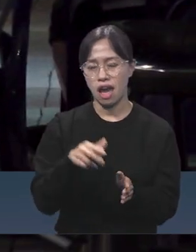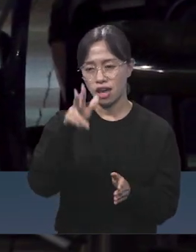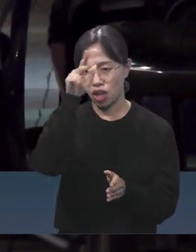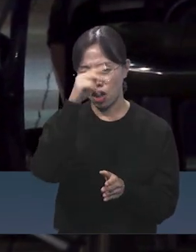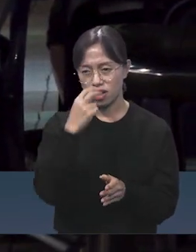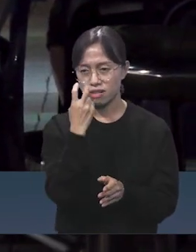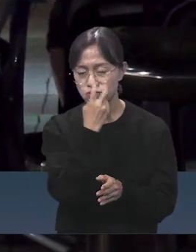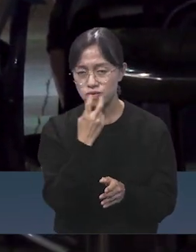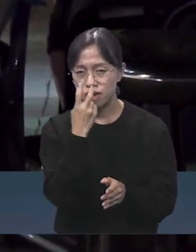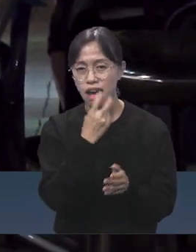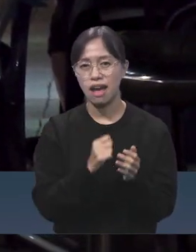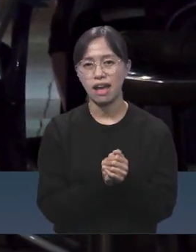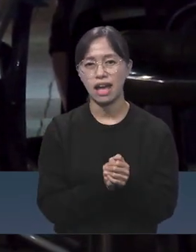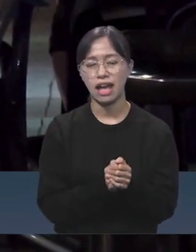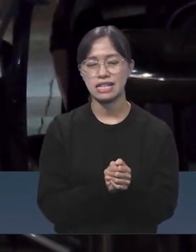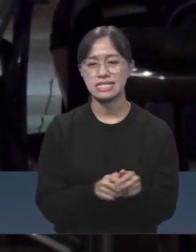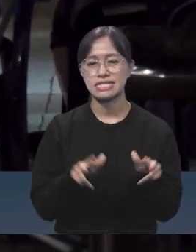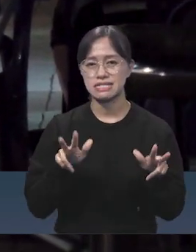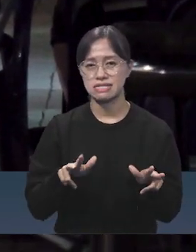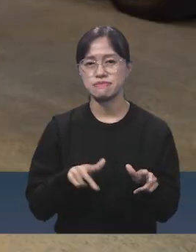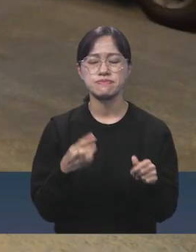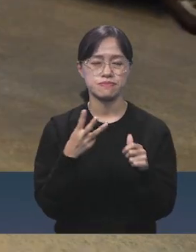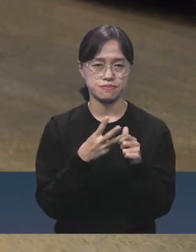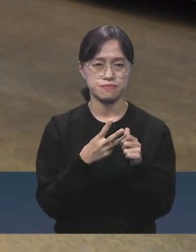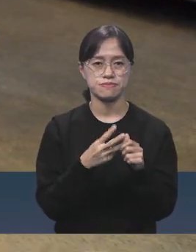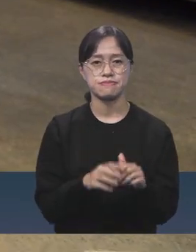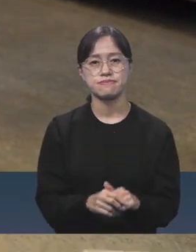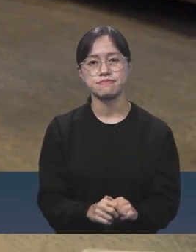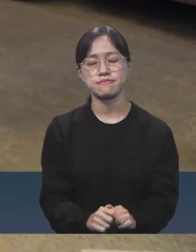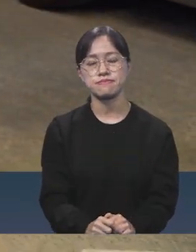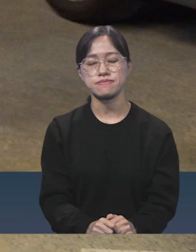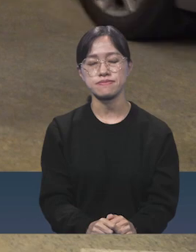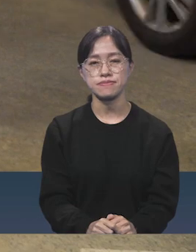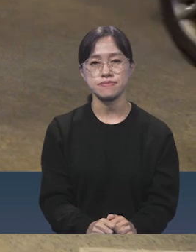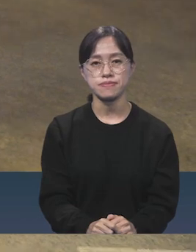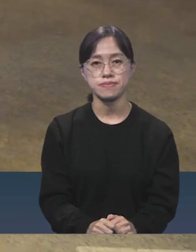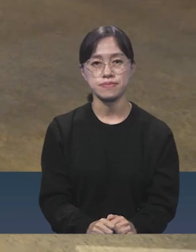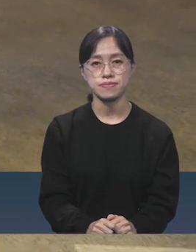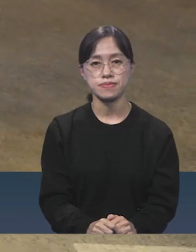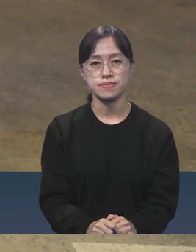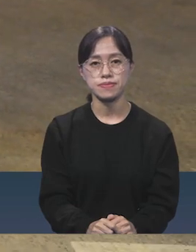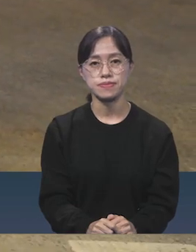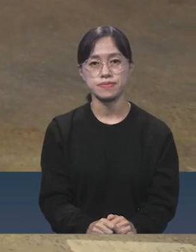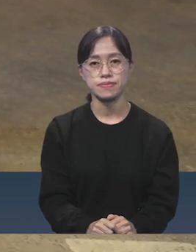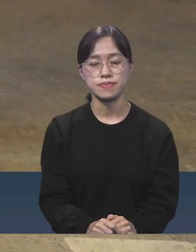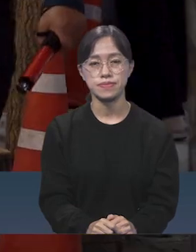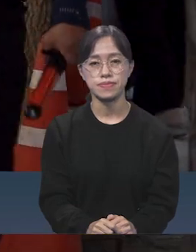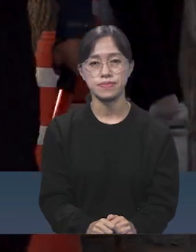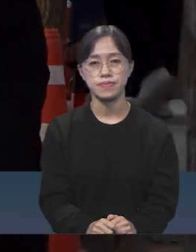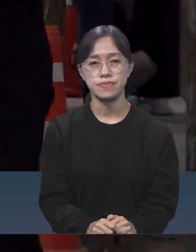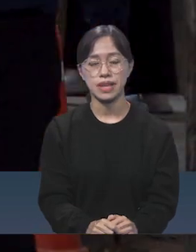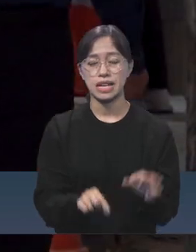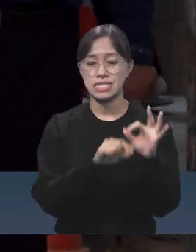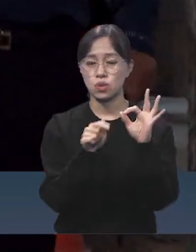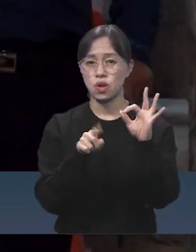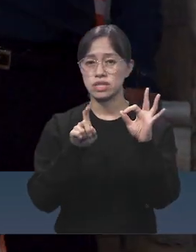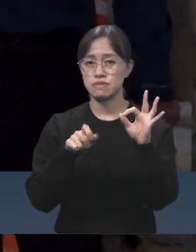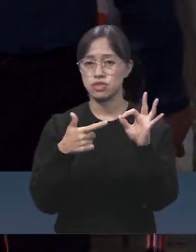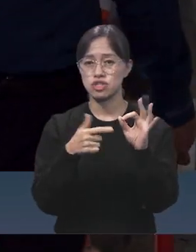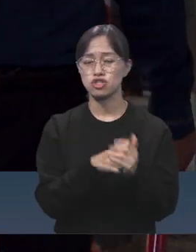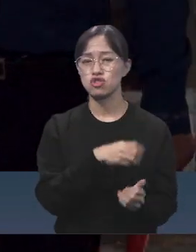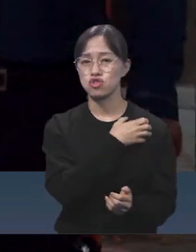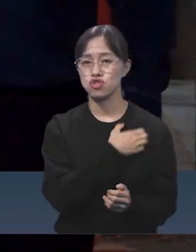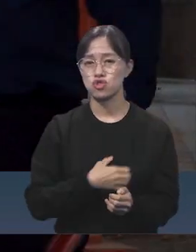준비된 이번 합동 순찰은 지난 9월 25일과 10월 5일에 이어 세 번째로 진행됐습니다